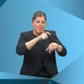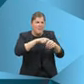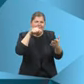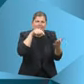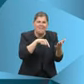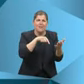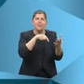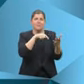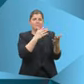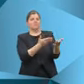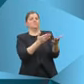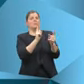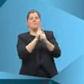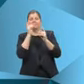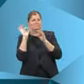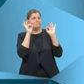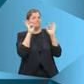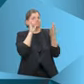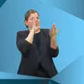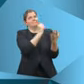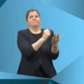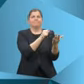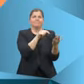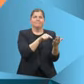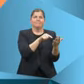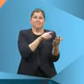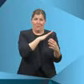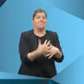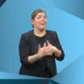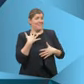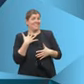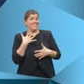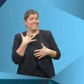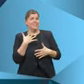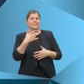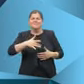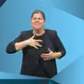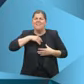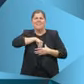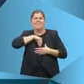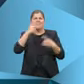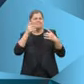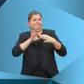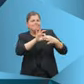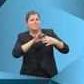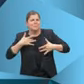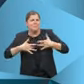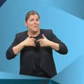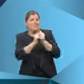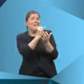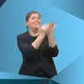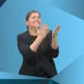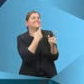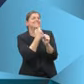d'art attire notre œil, il y a un impact, on ressent un lien émotionnel avec l'artiste.